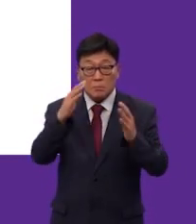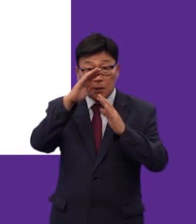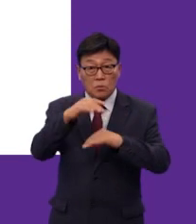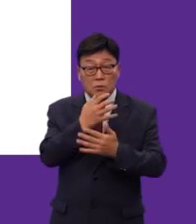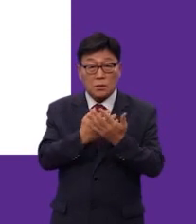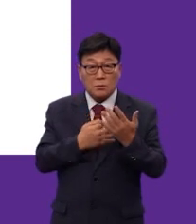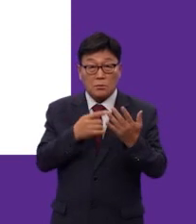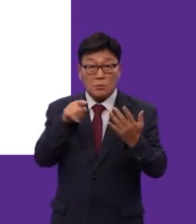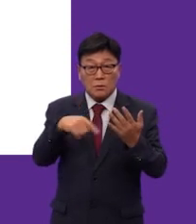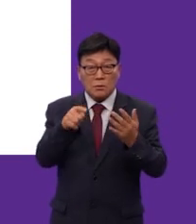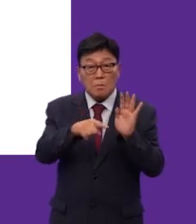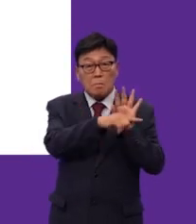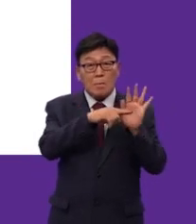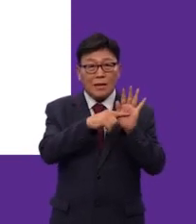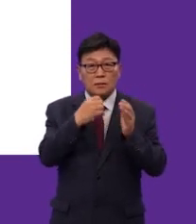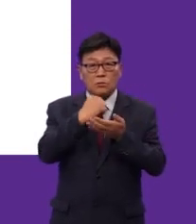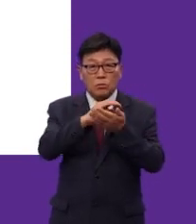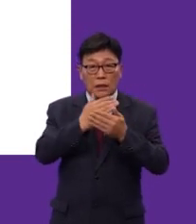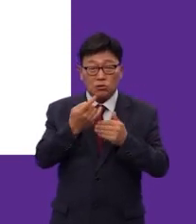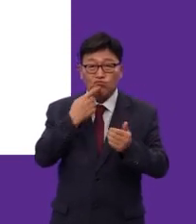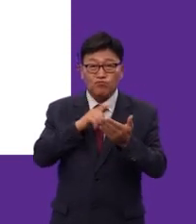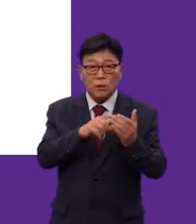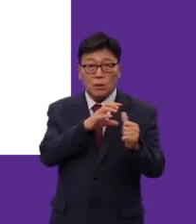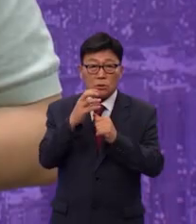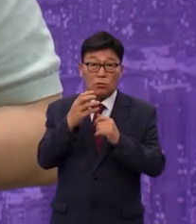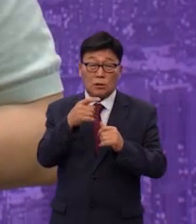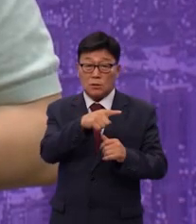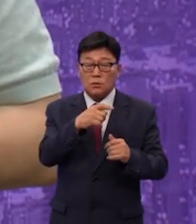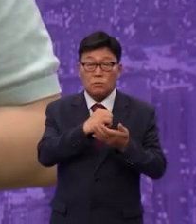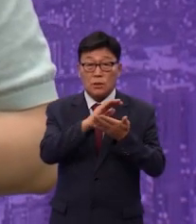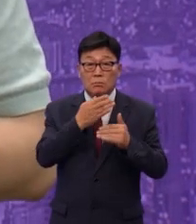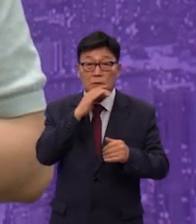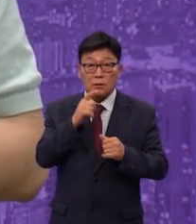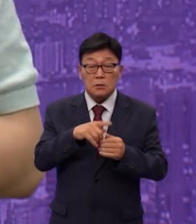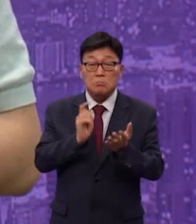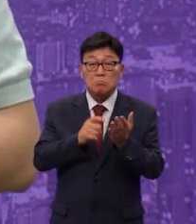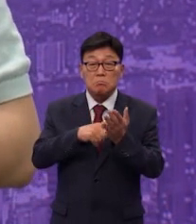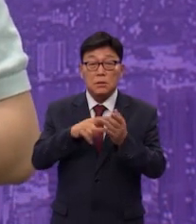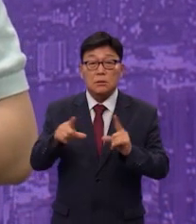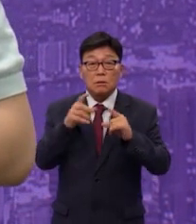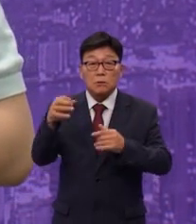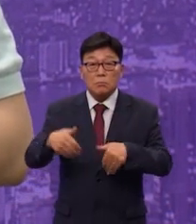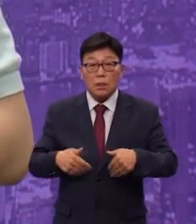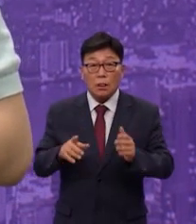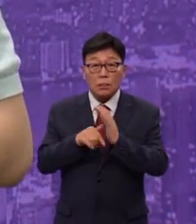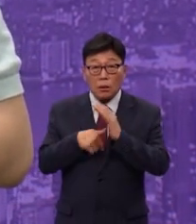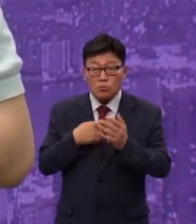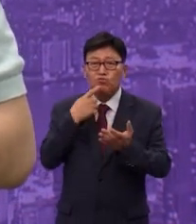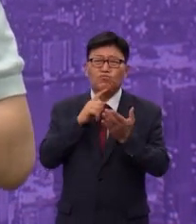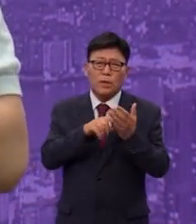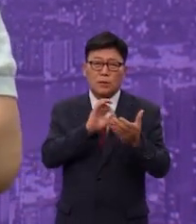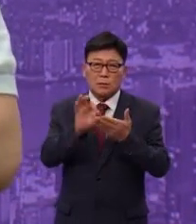자료인데요. 마이너스 통장, 쉽게 이용할 수 있는 돈이죠. 당장의 생활비가 필요할 때 청년들이 이용할 수